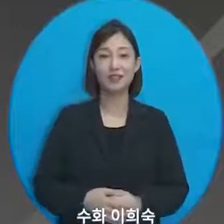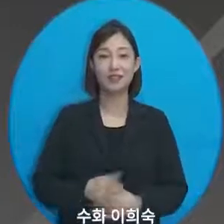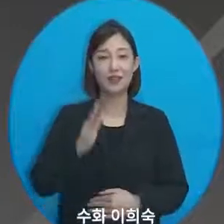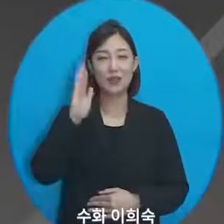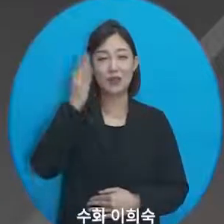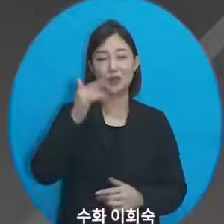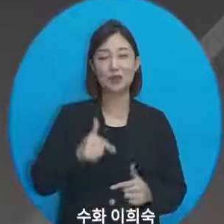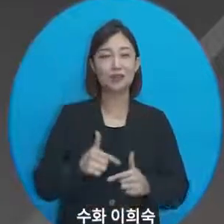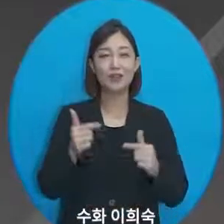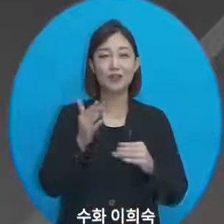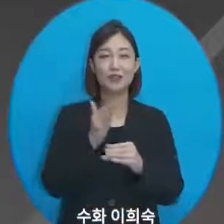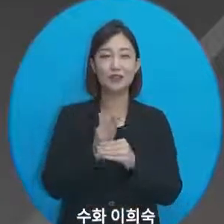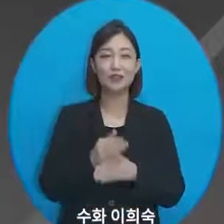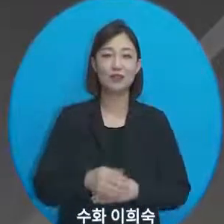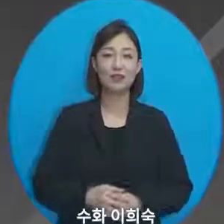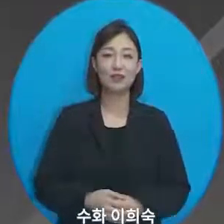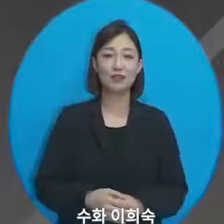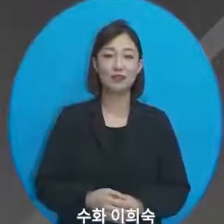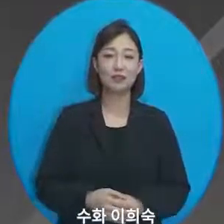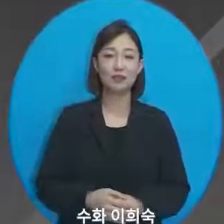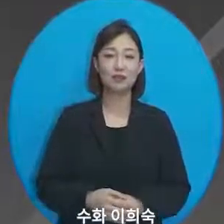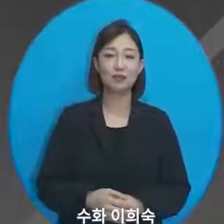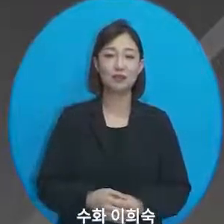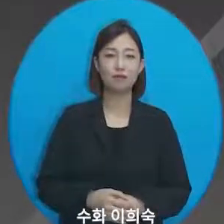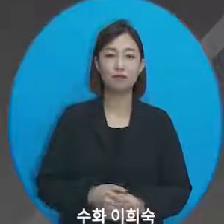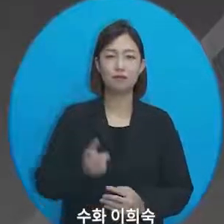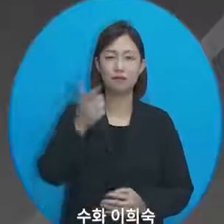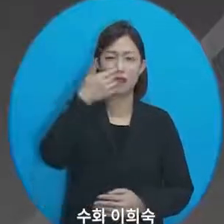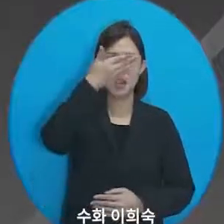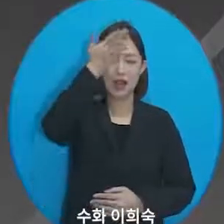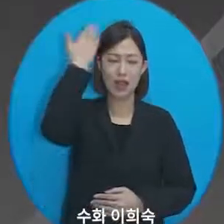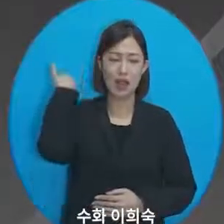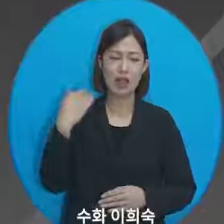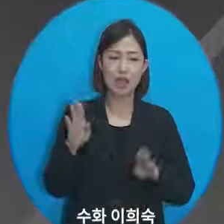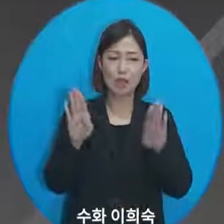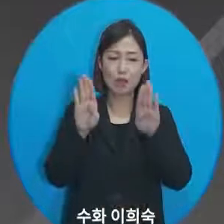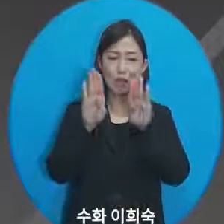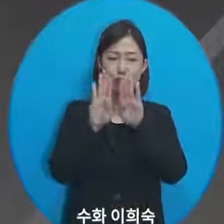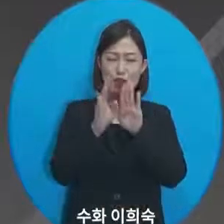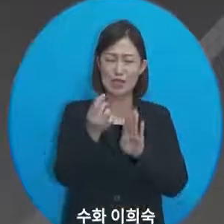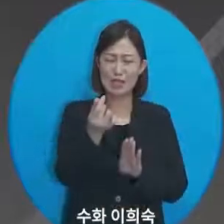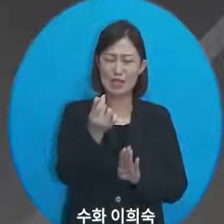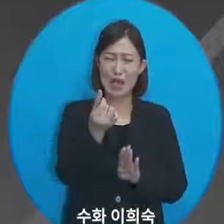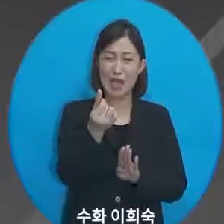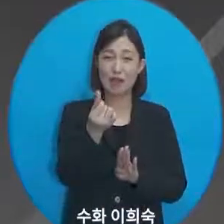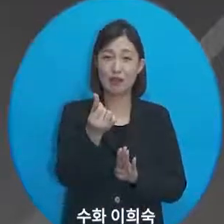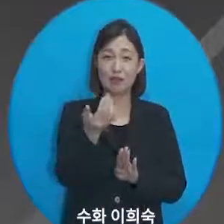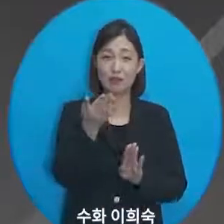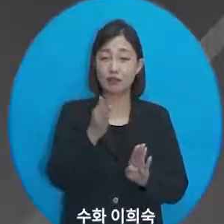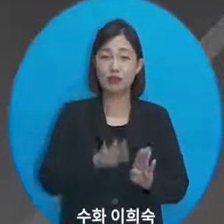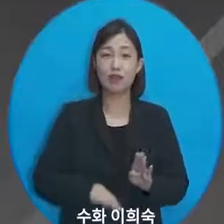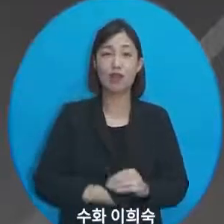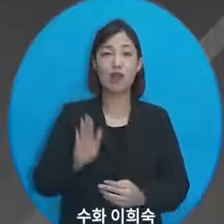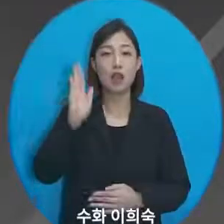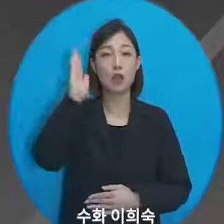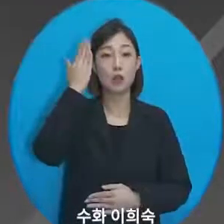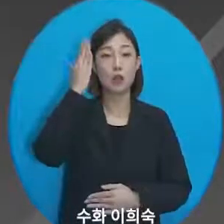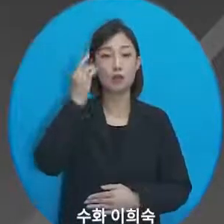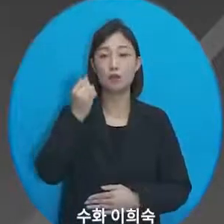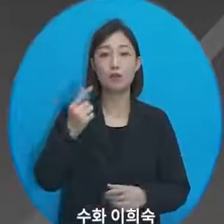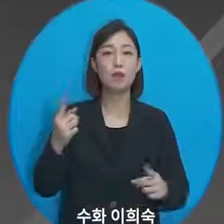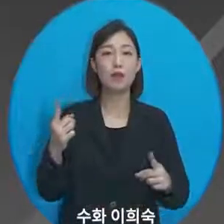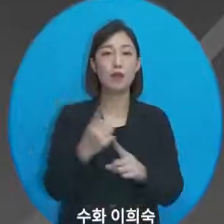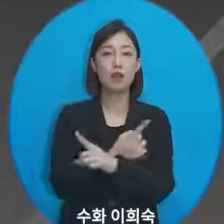현관 공간을 지금까지 굉장히 축소해서 조그만 그 공간으로 인지를 하게 되는데 그것이